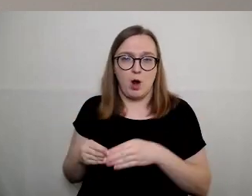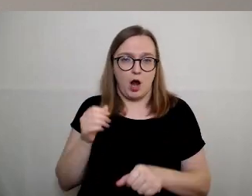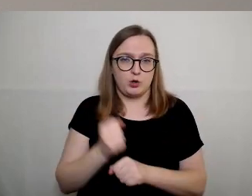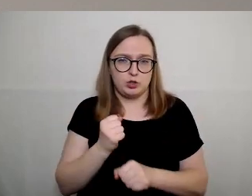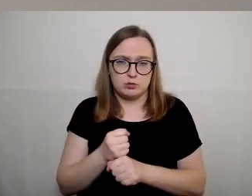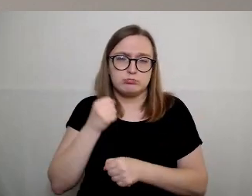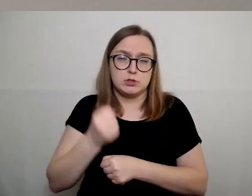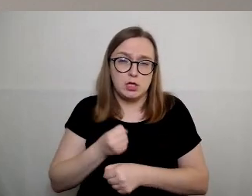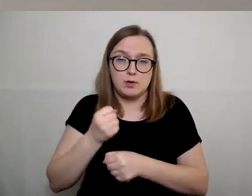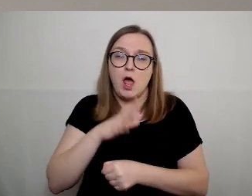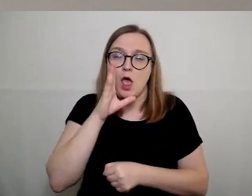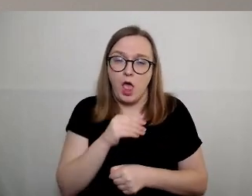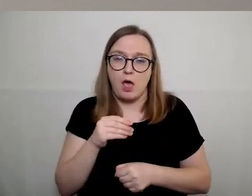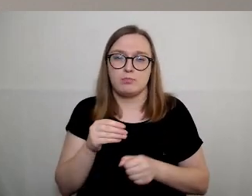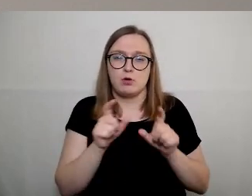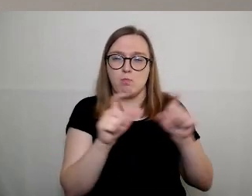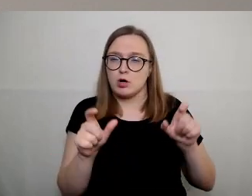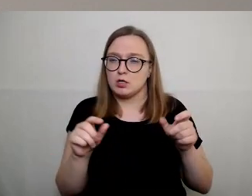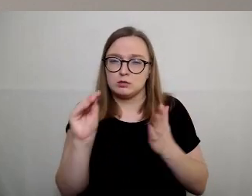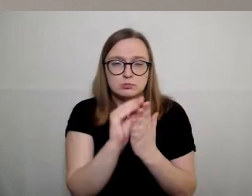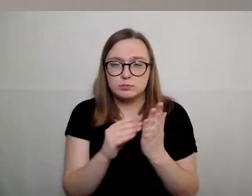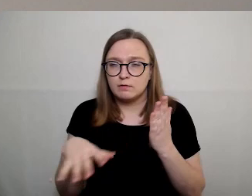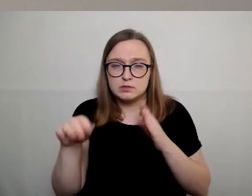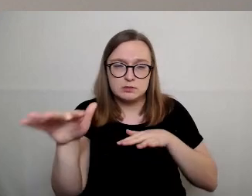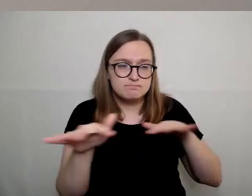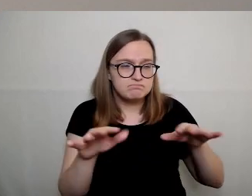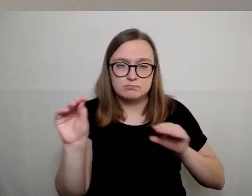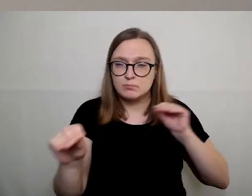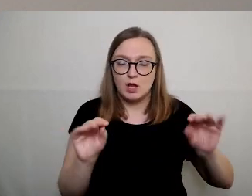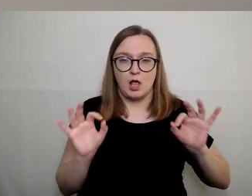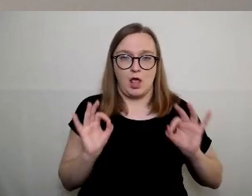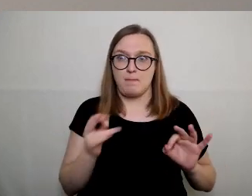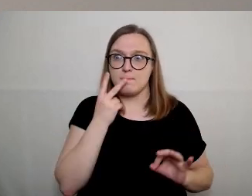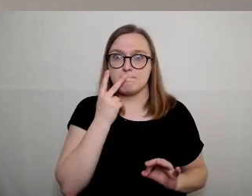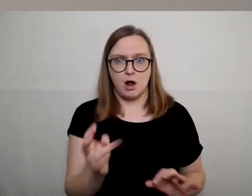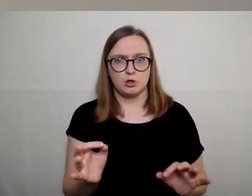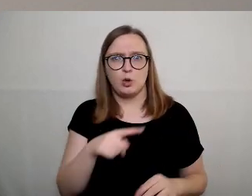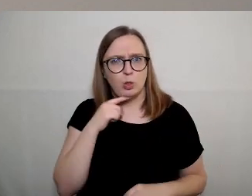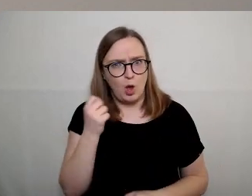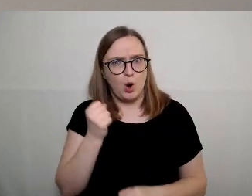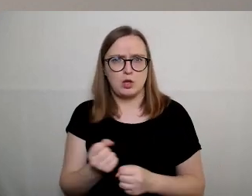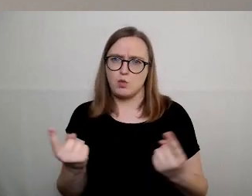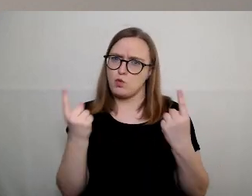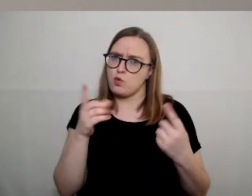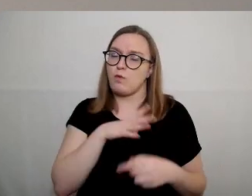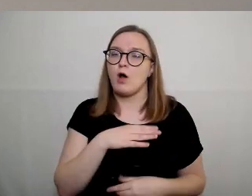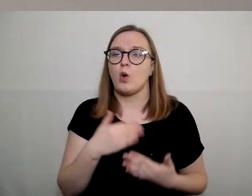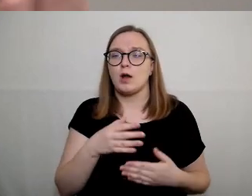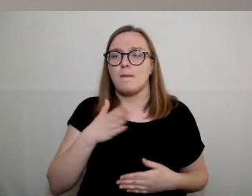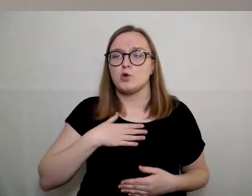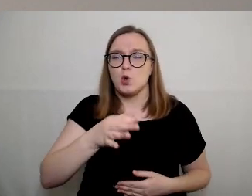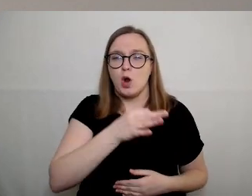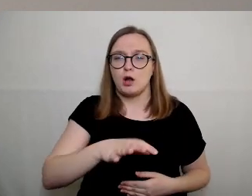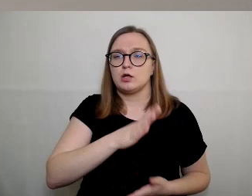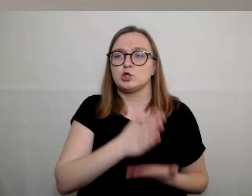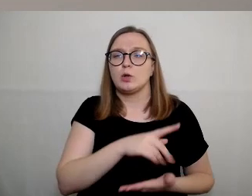įvyko ir tai yra ženklus indėlis, nes mūsų rajone yra labai daug mokyklų, arba galima sakyti,